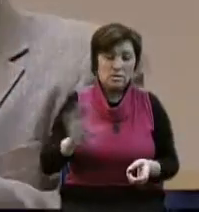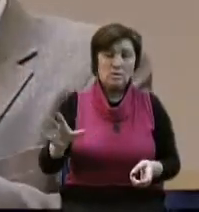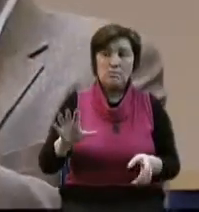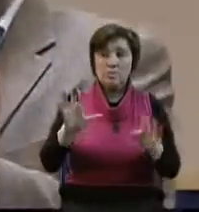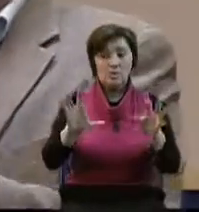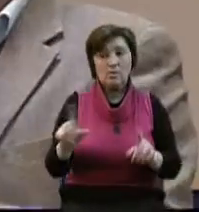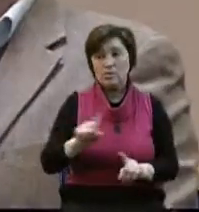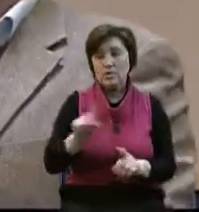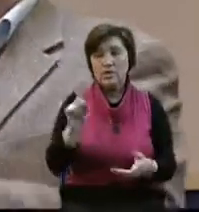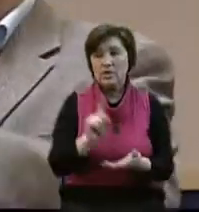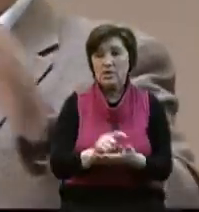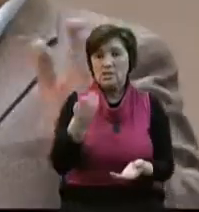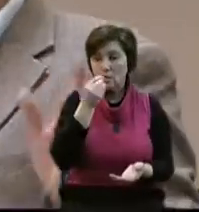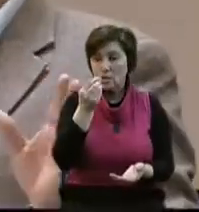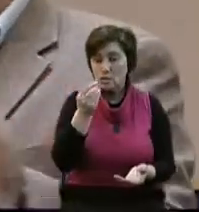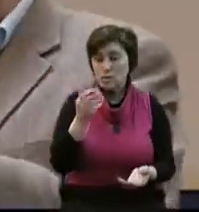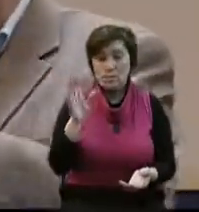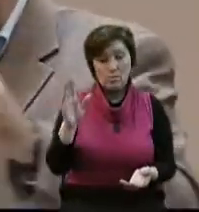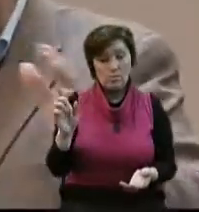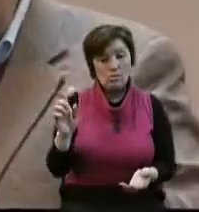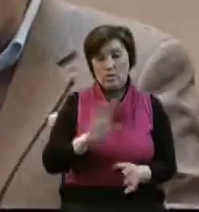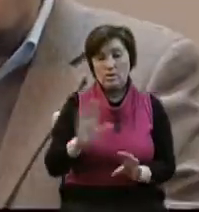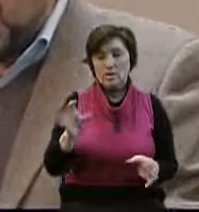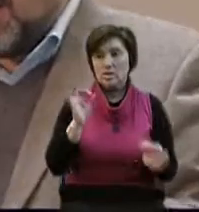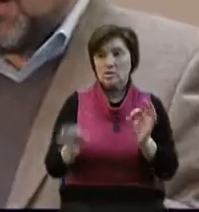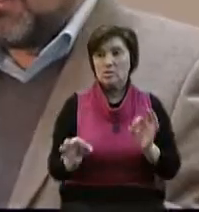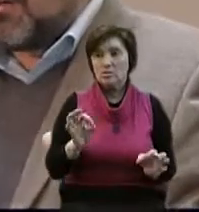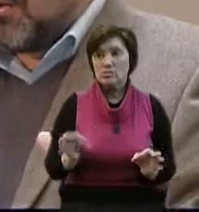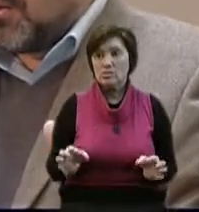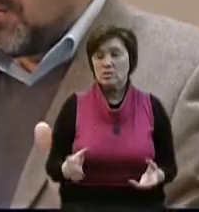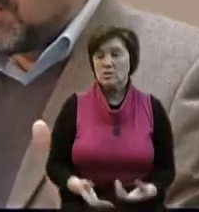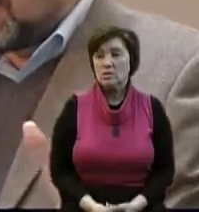только священники, то Бог не осудил. Поэтому первый принцип,